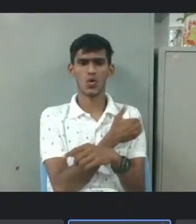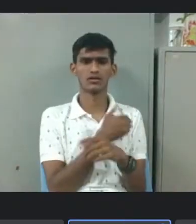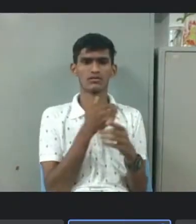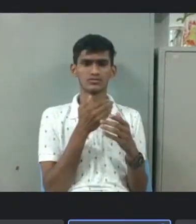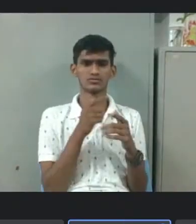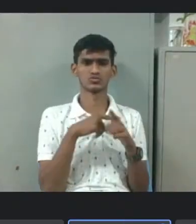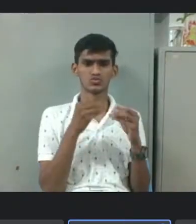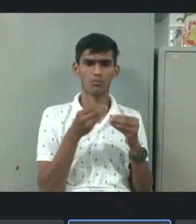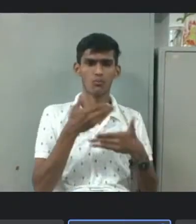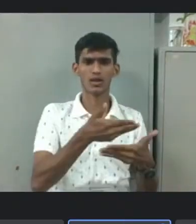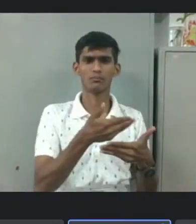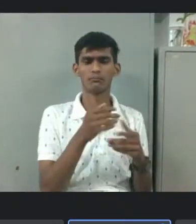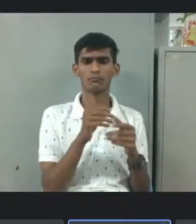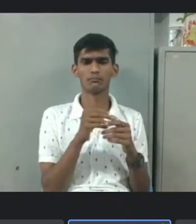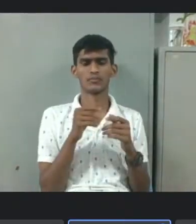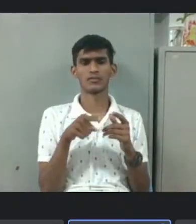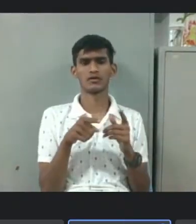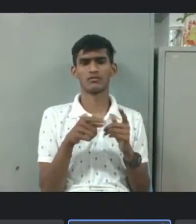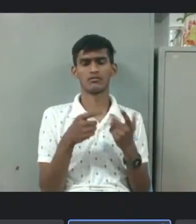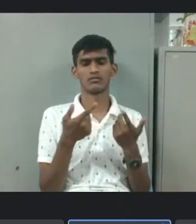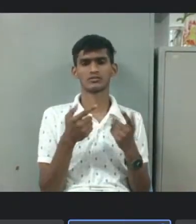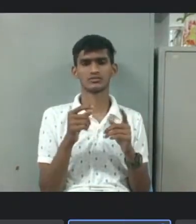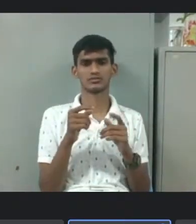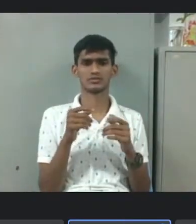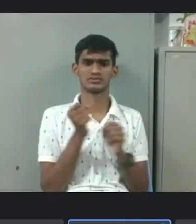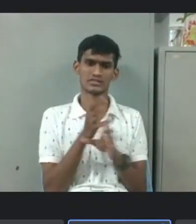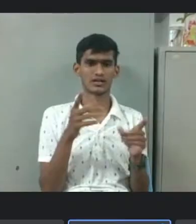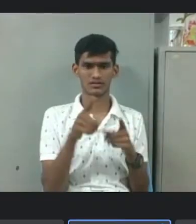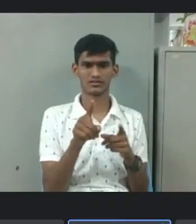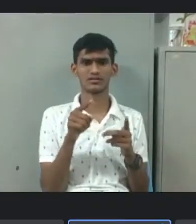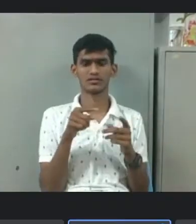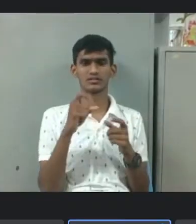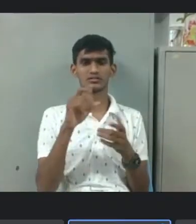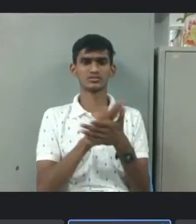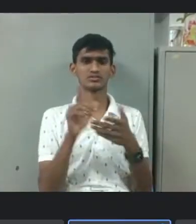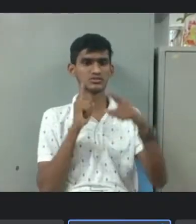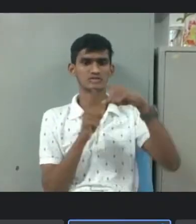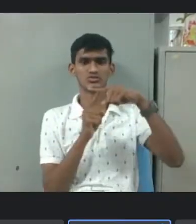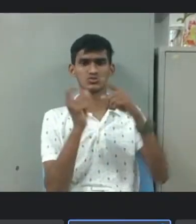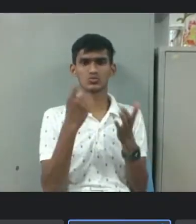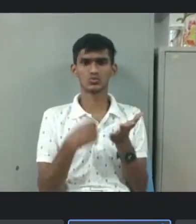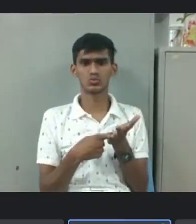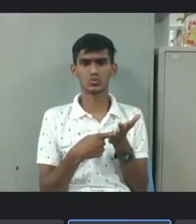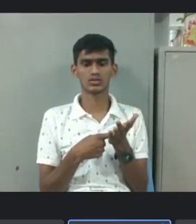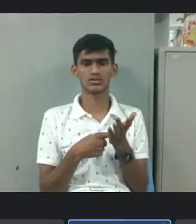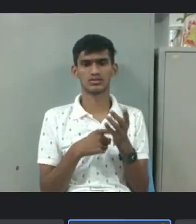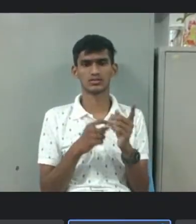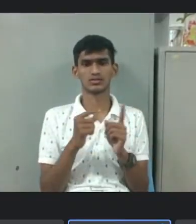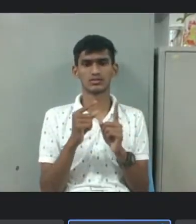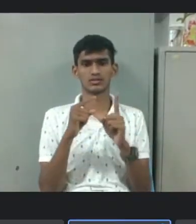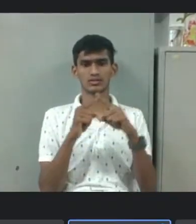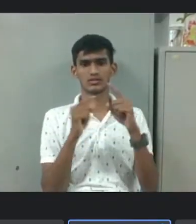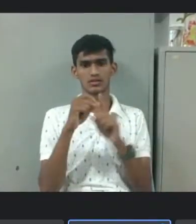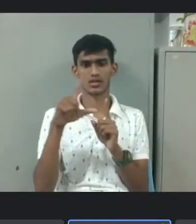ഞങ്ങള് ചിറ്റൂര് താലൂക്കിലാണ്. അവിടെ ഒരു AIDS ഡ്രഗ്സ് കൺട്രോൾ ആ ഒരു ഇതില് വേക്കൻസി